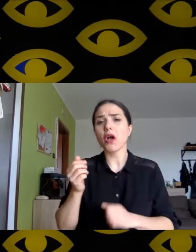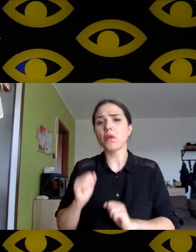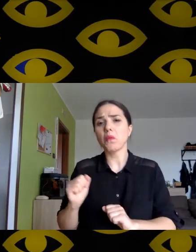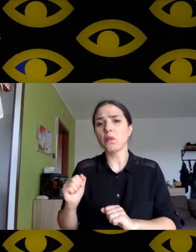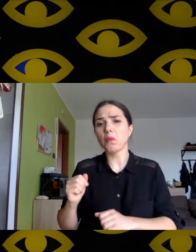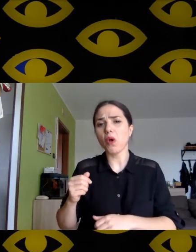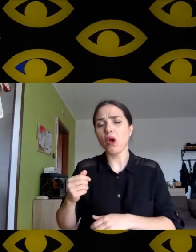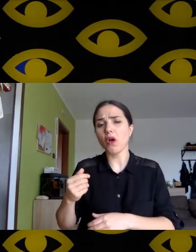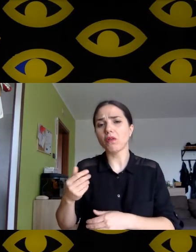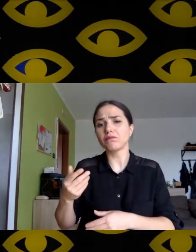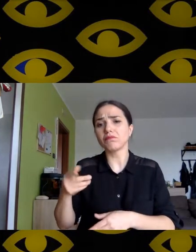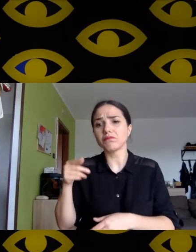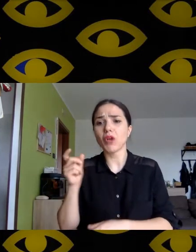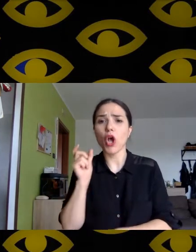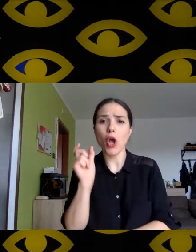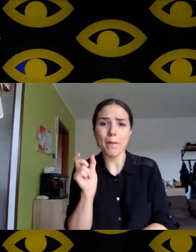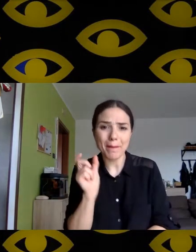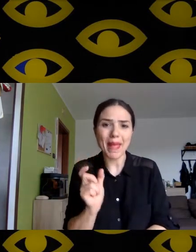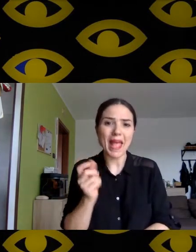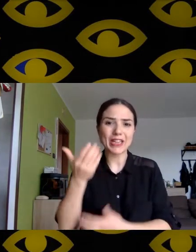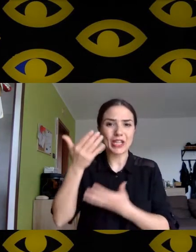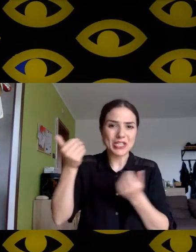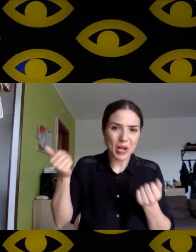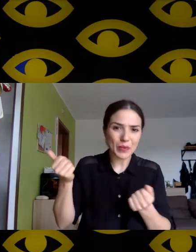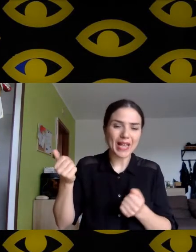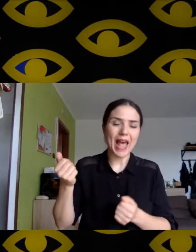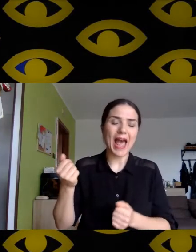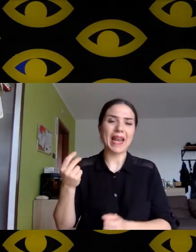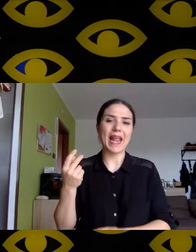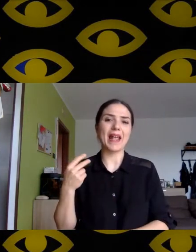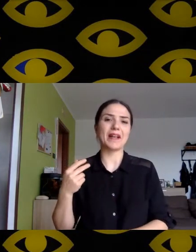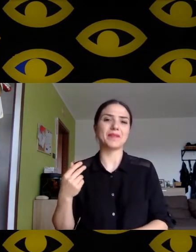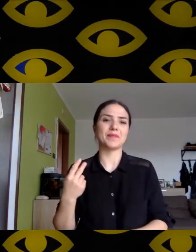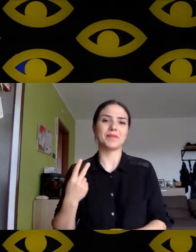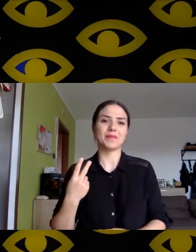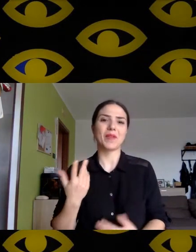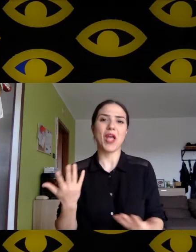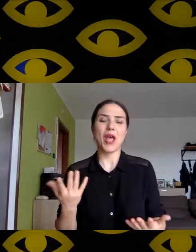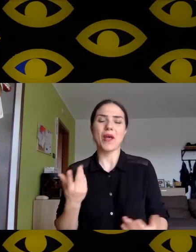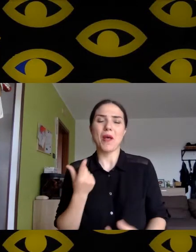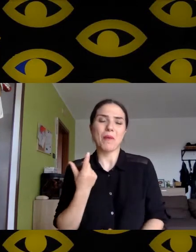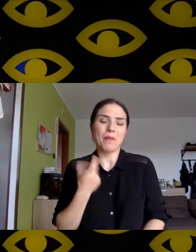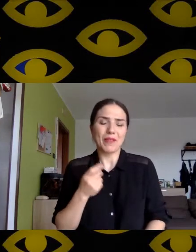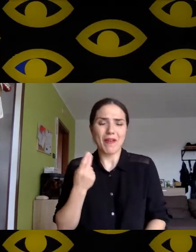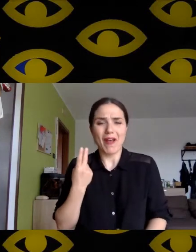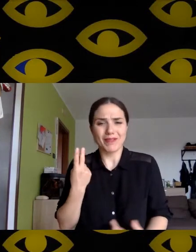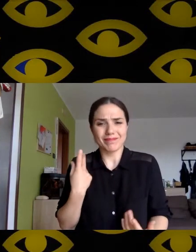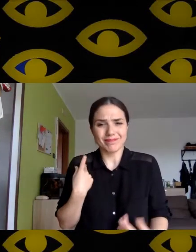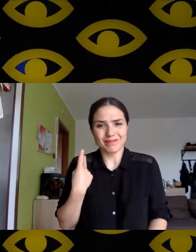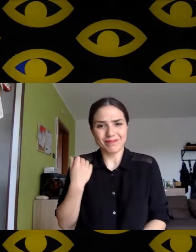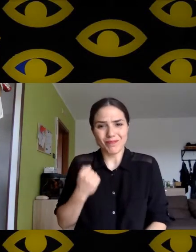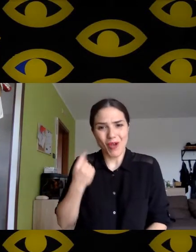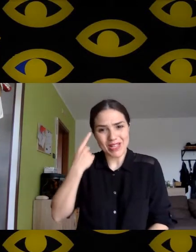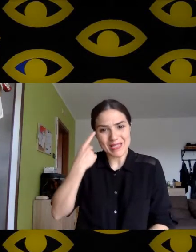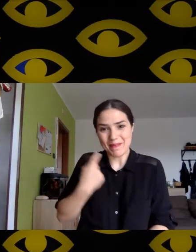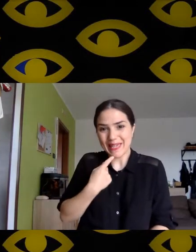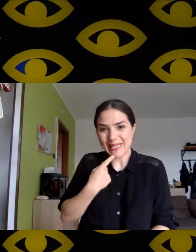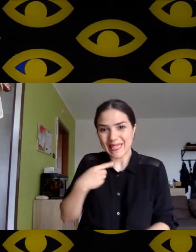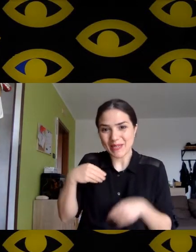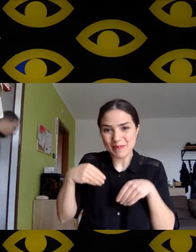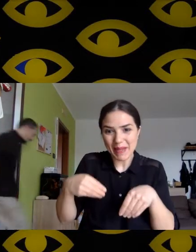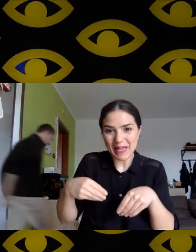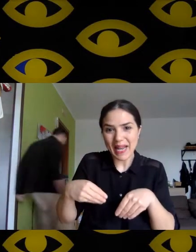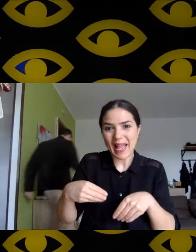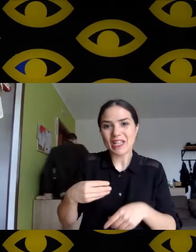farci sentire la vostra voce, perché è bello condividere questo momento con le persone,